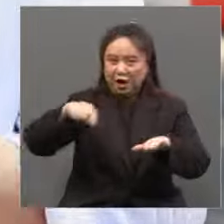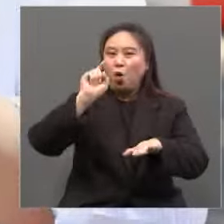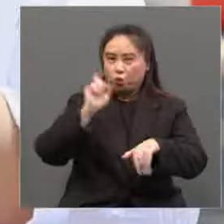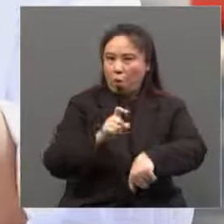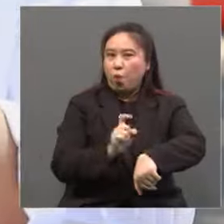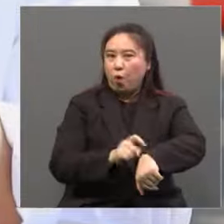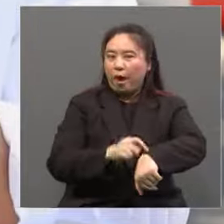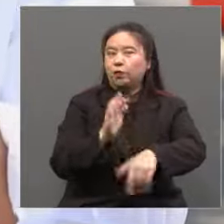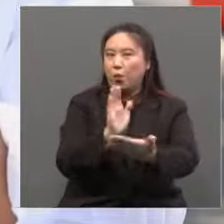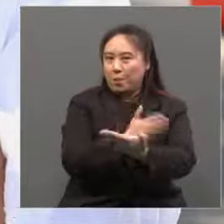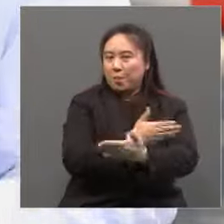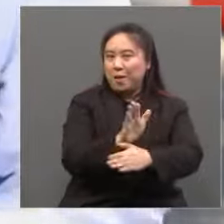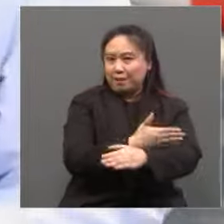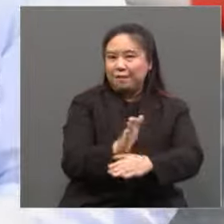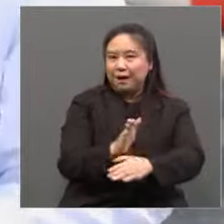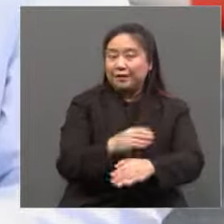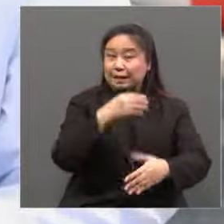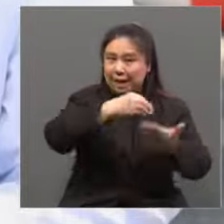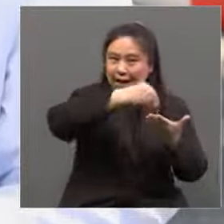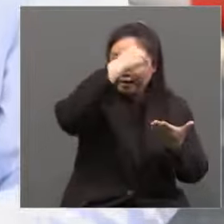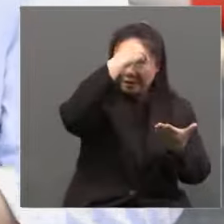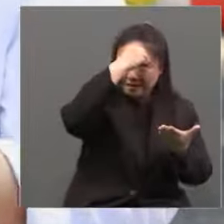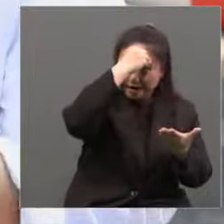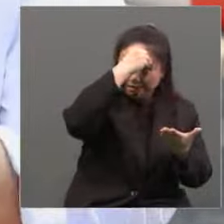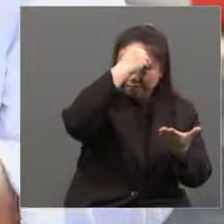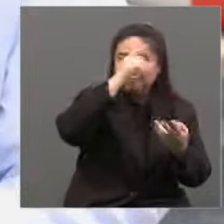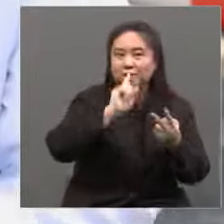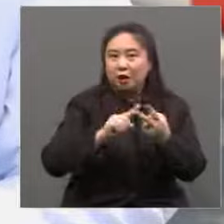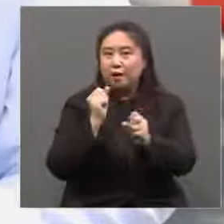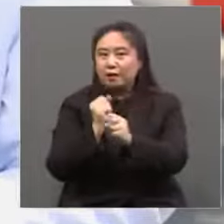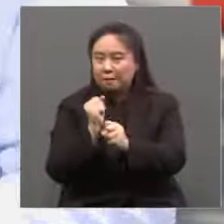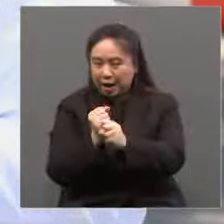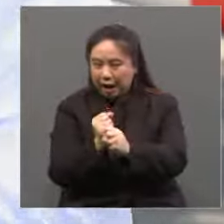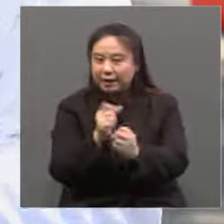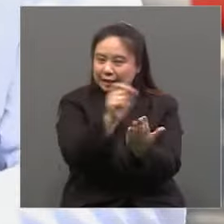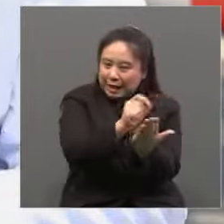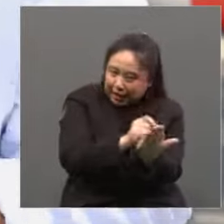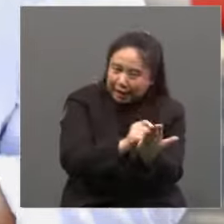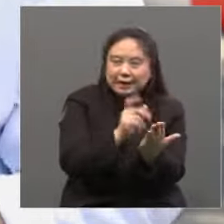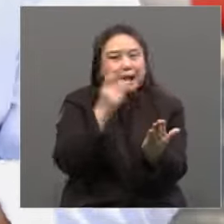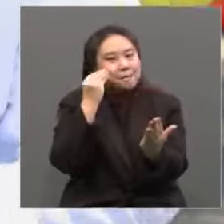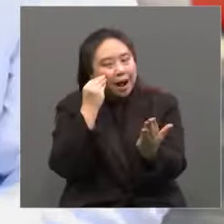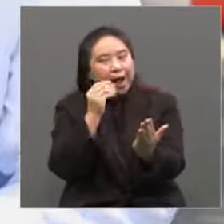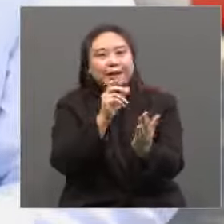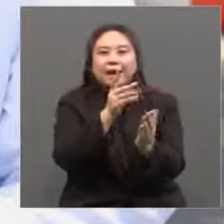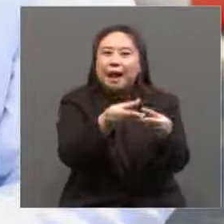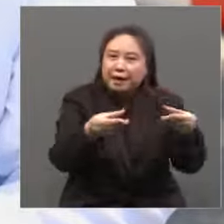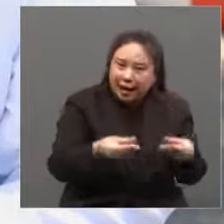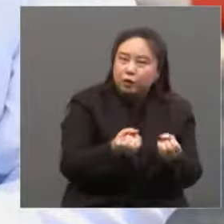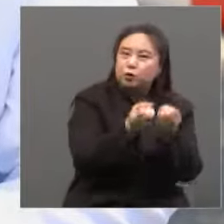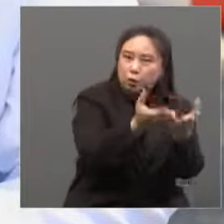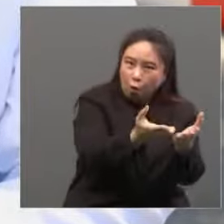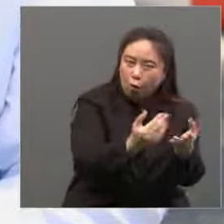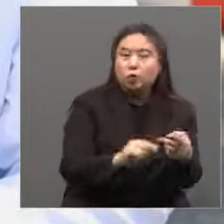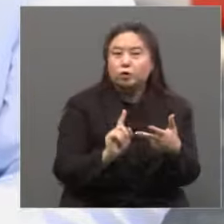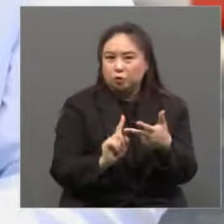าทั้งในกิจกรรมการเรียนของเด็กเองนะครับแล้วก็ในการทำงานส่งครูอีกทั้งเด็กกลุ่มนี้ยังต้องเสียสละเวลาในการที่